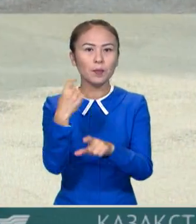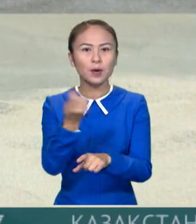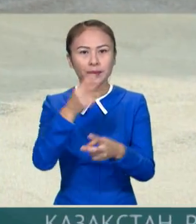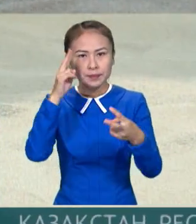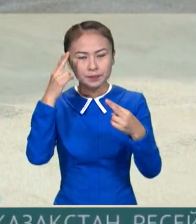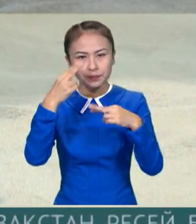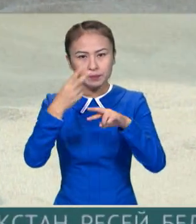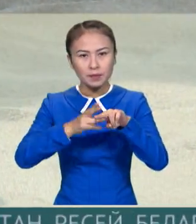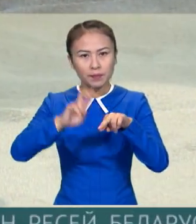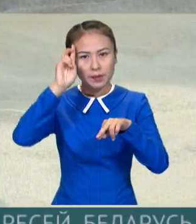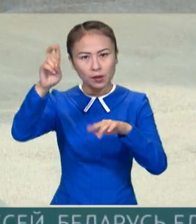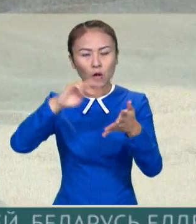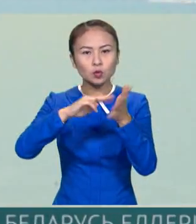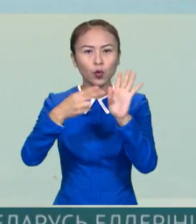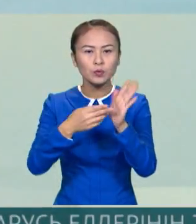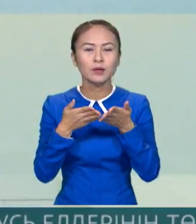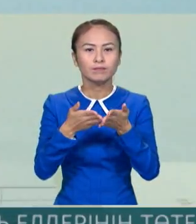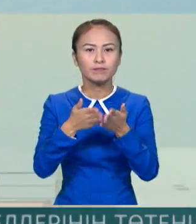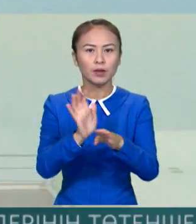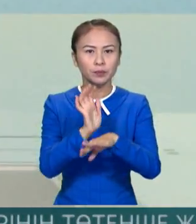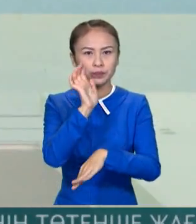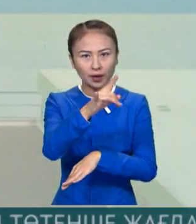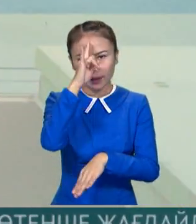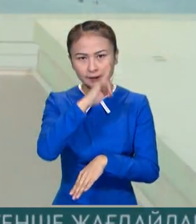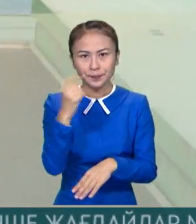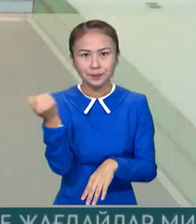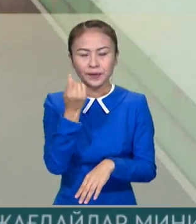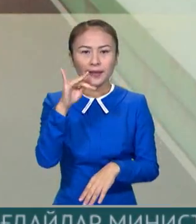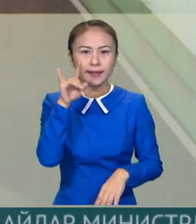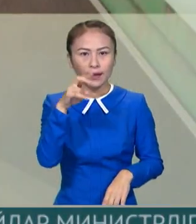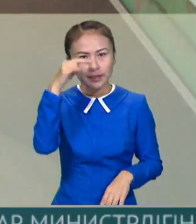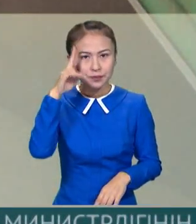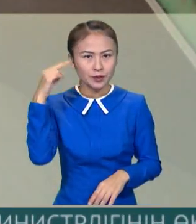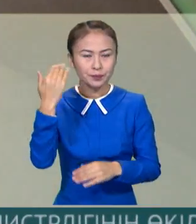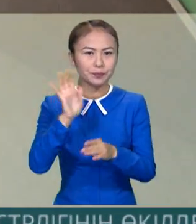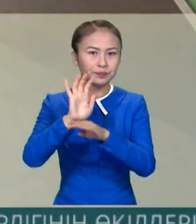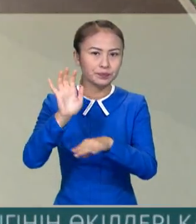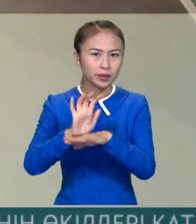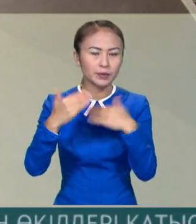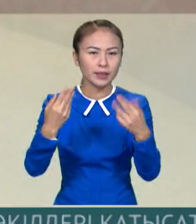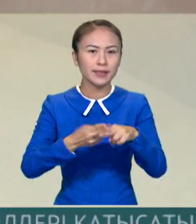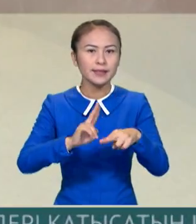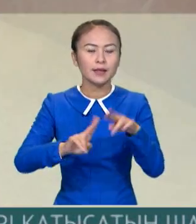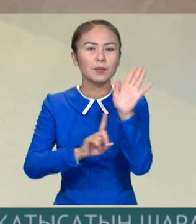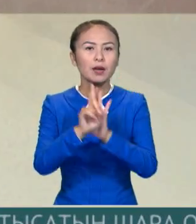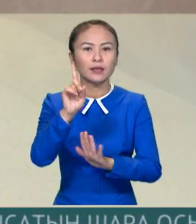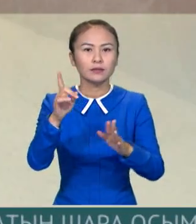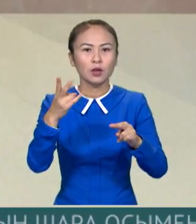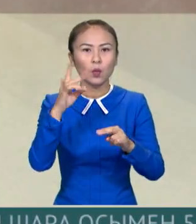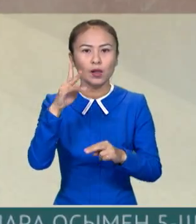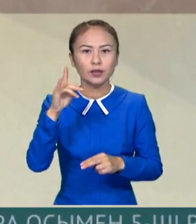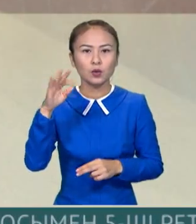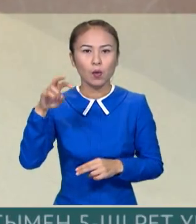мемлекеттерге теңіз арқылы жіберу жоспарланған. Қазақ бидайы негізінен Иран мен Әзірбайжанға экспортталады. Еліміздің теңіз қақпасы Нұрлы